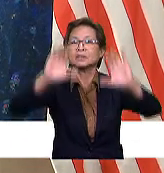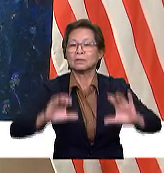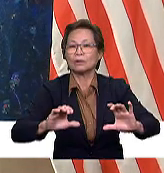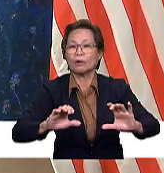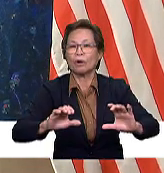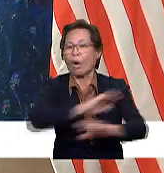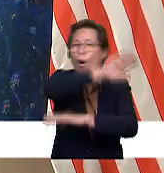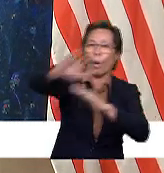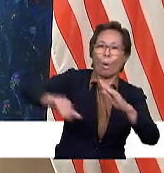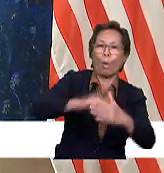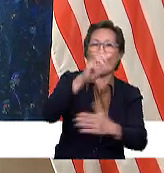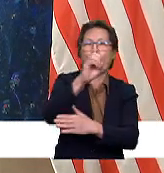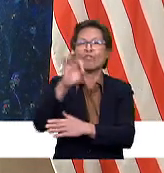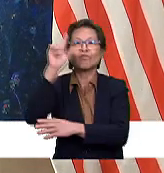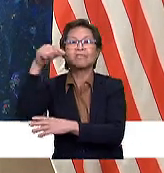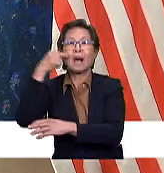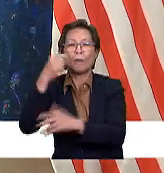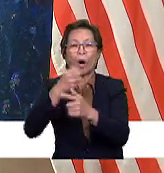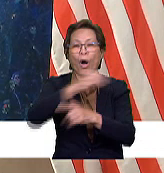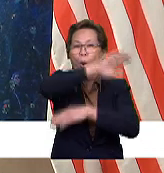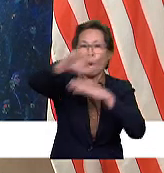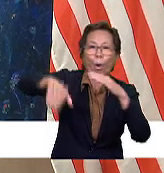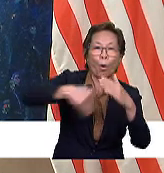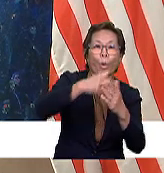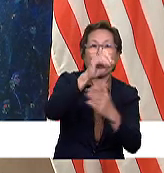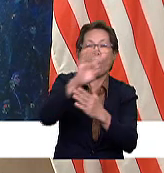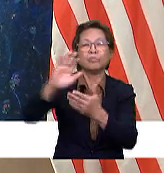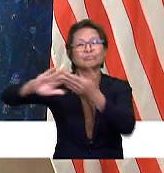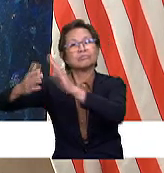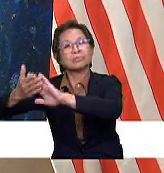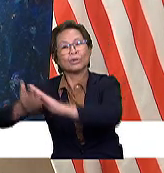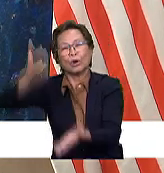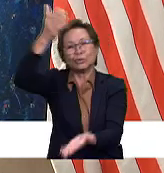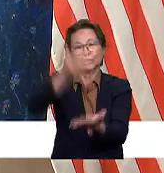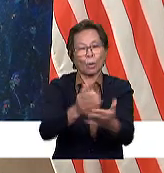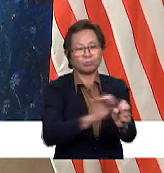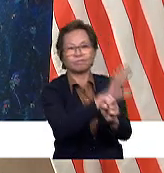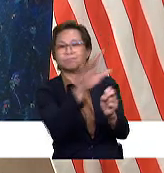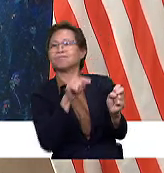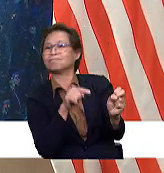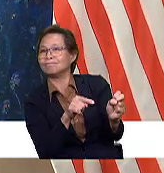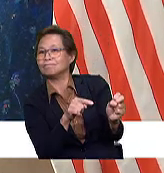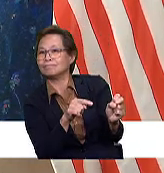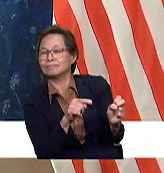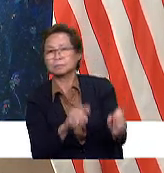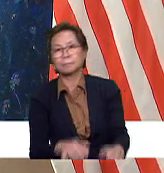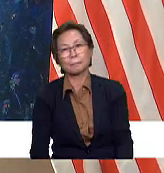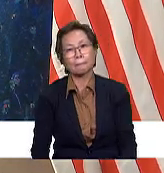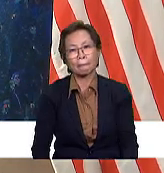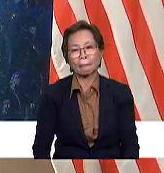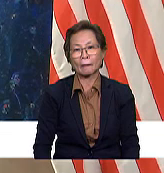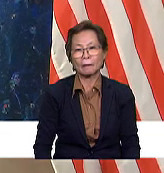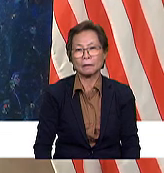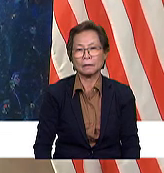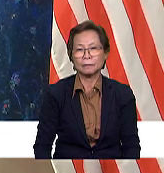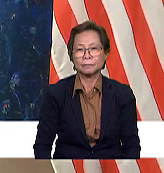whole of government dan huruf Society dalam memerangi pendek mecofed 19 ini